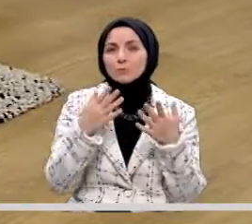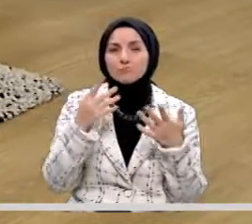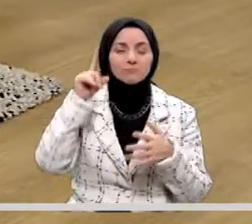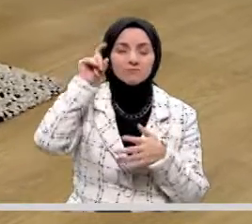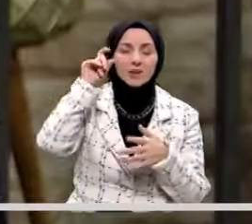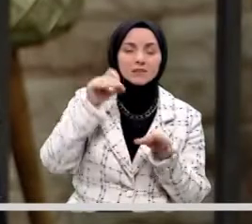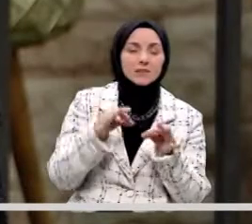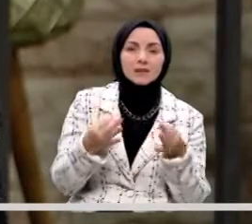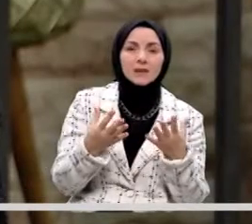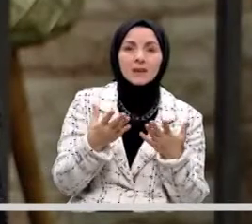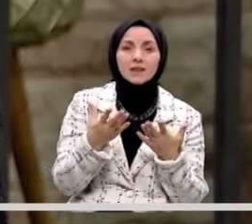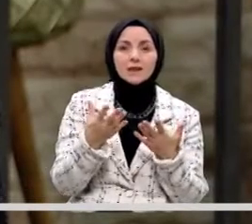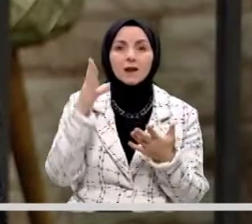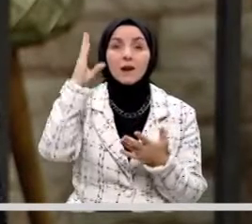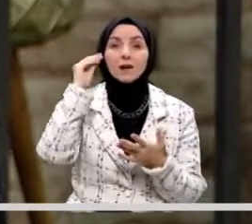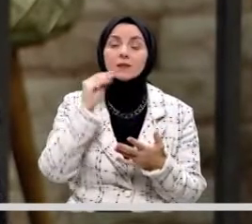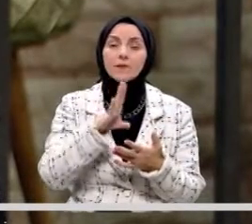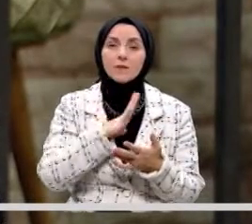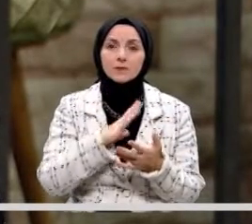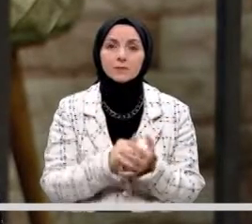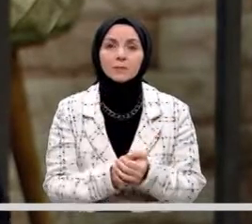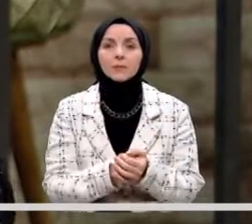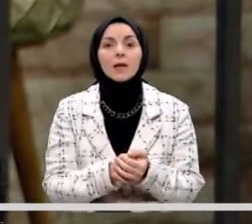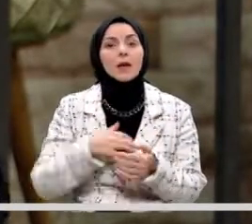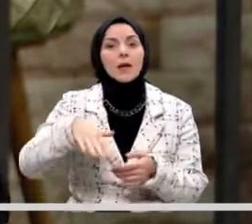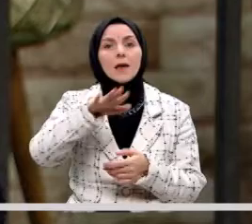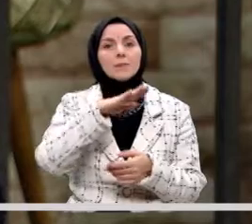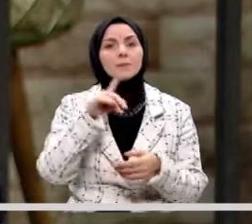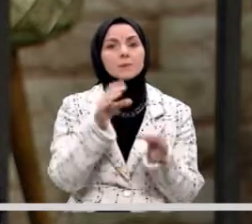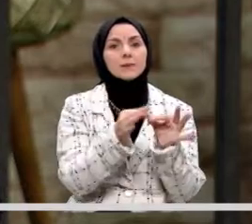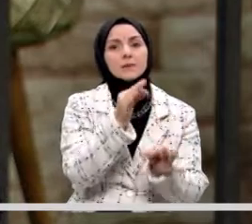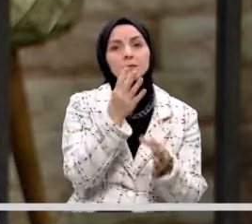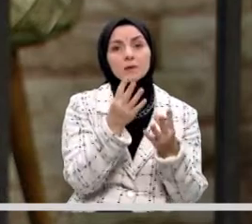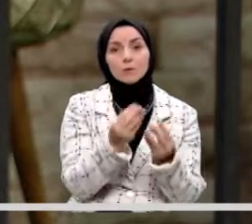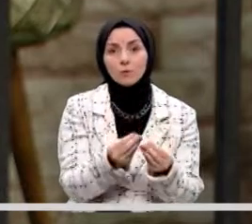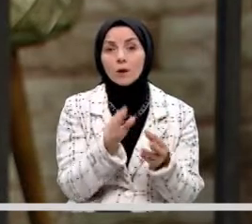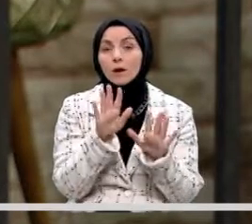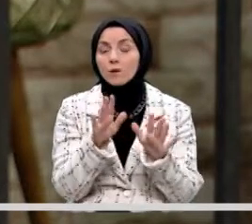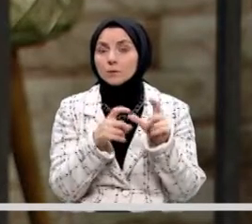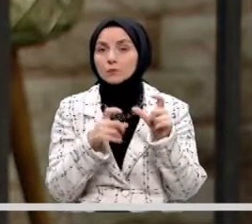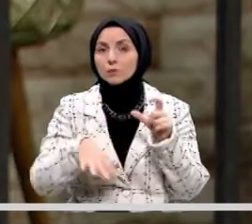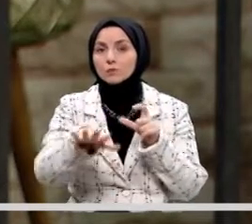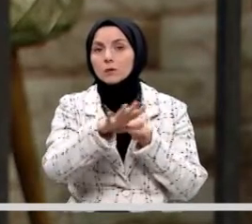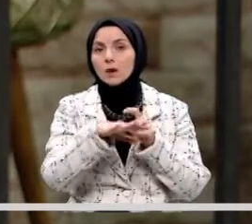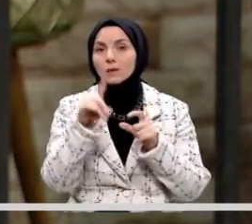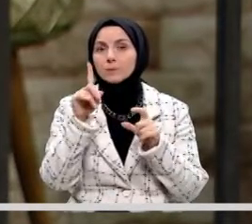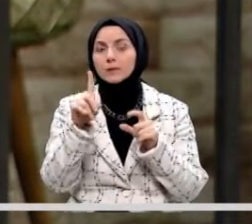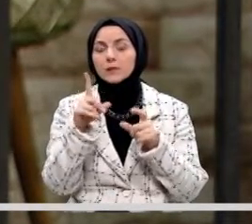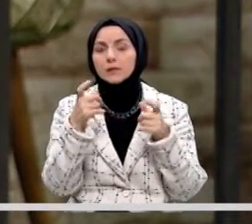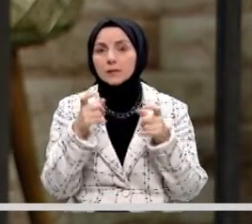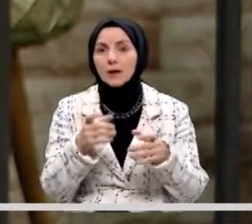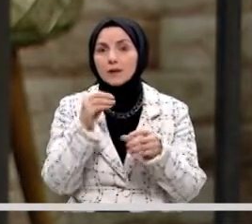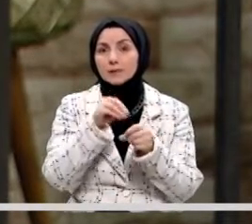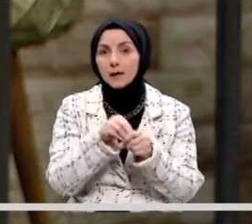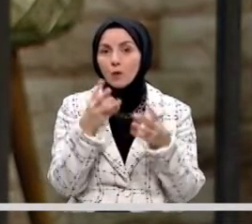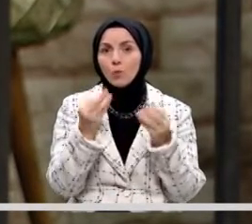ifade eder Hepimiz bir bireyiz ama sosyal bir yapının içinde yer aldığımız için sosyal bir varlığınız şöyle öğrenme